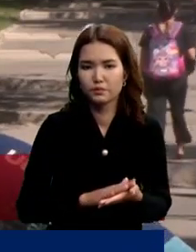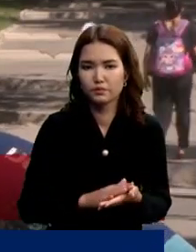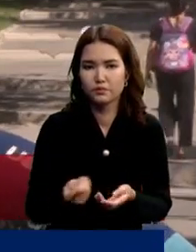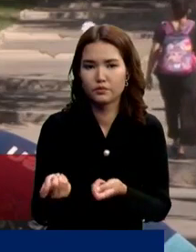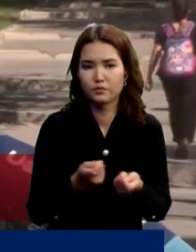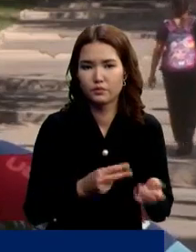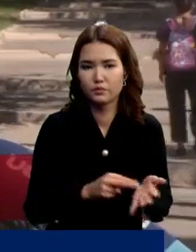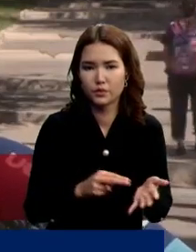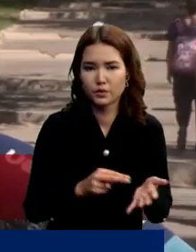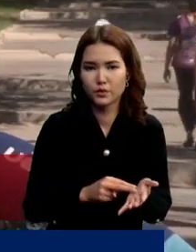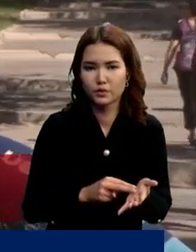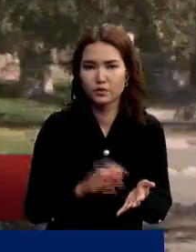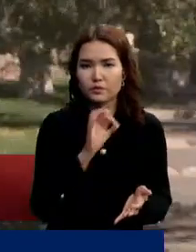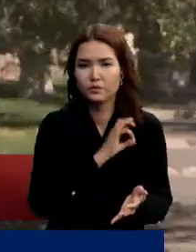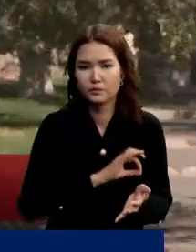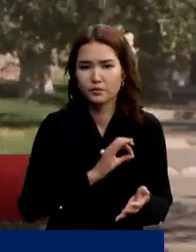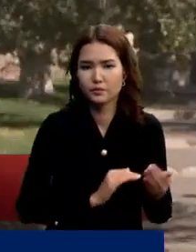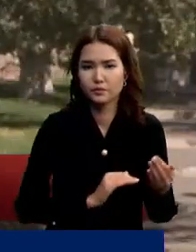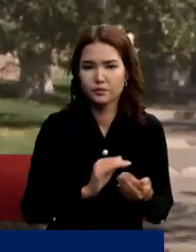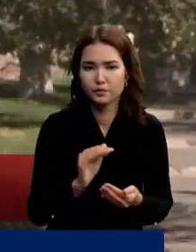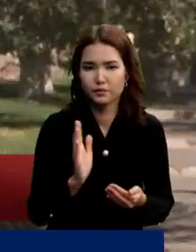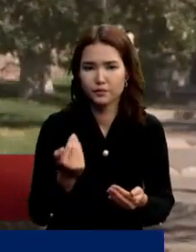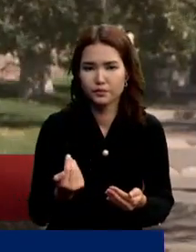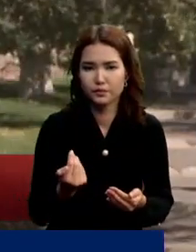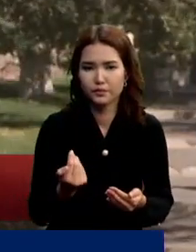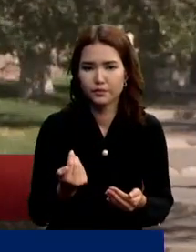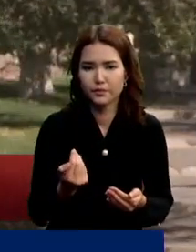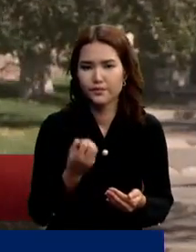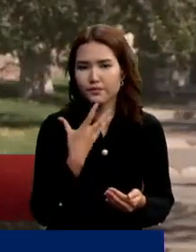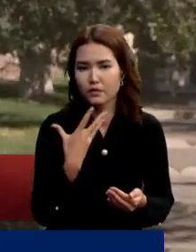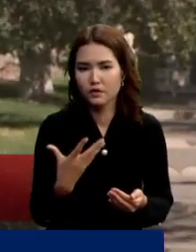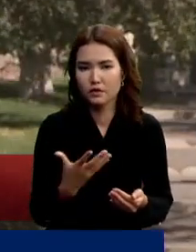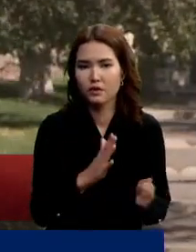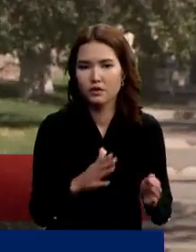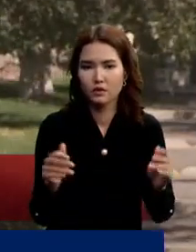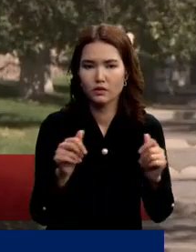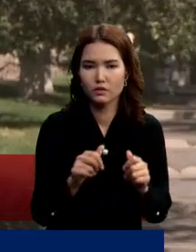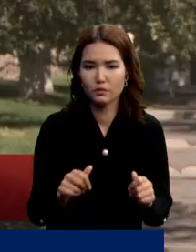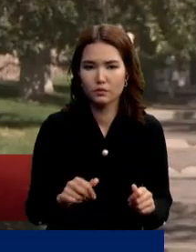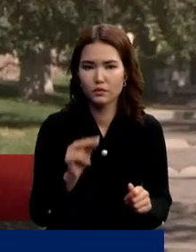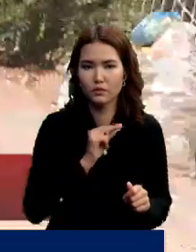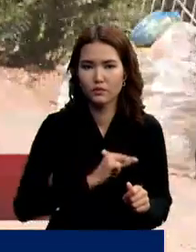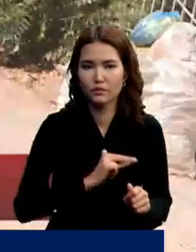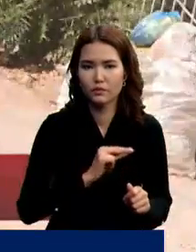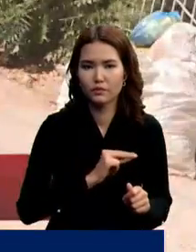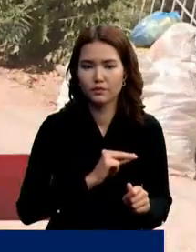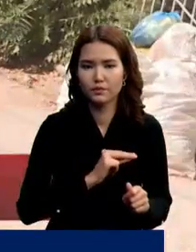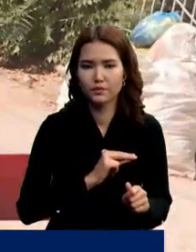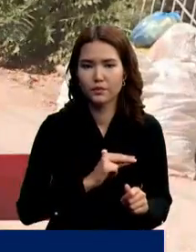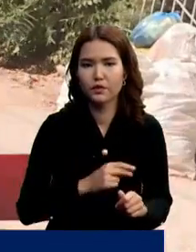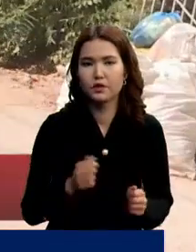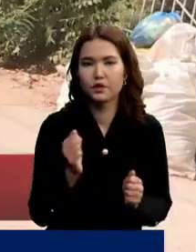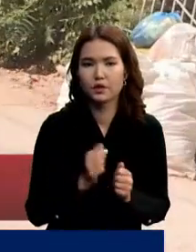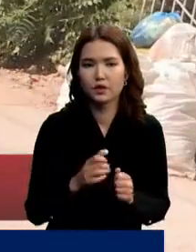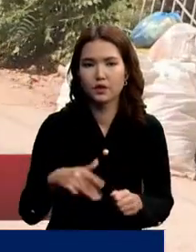приняла соответствующие меры, договорилась в долг, там, на отсрочили период оплаты именно дизтоплива. Правда,